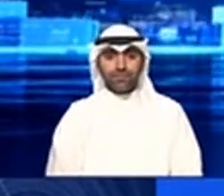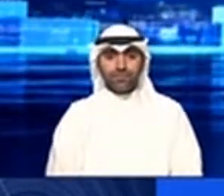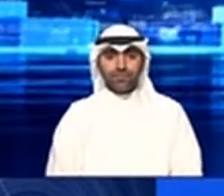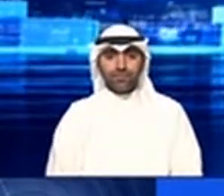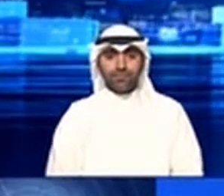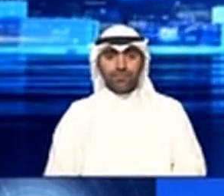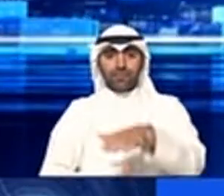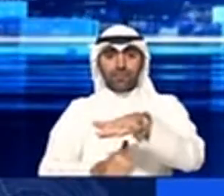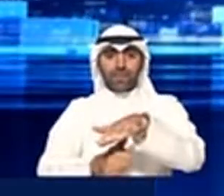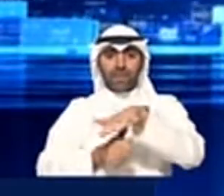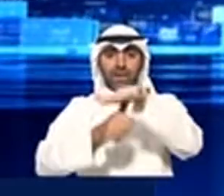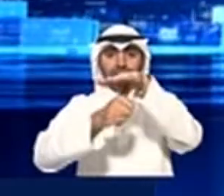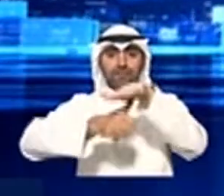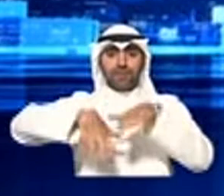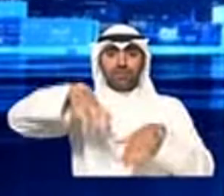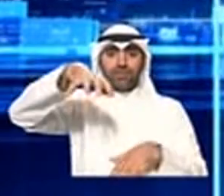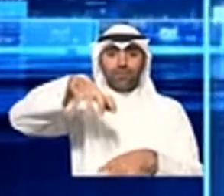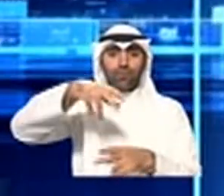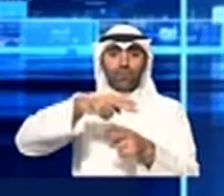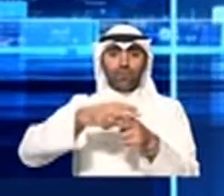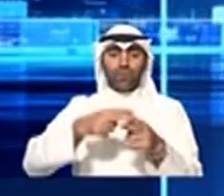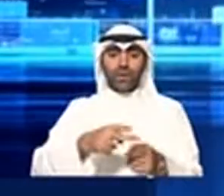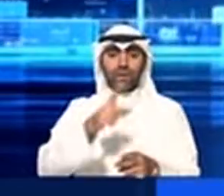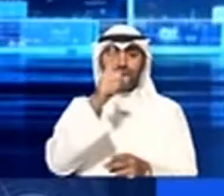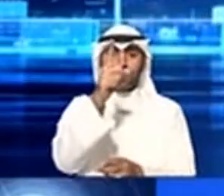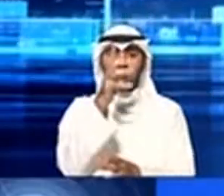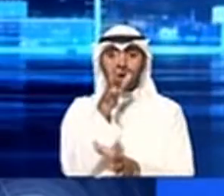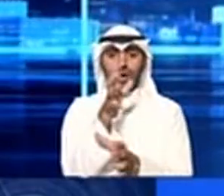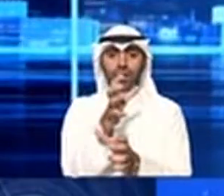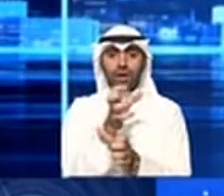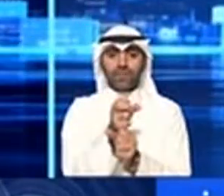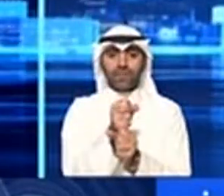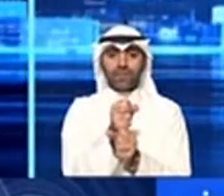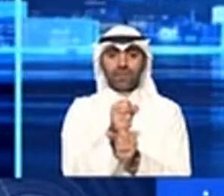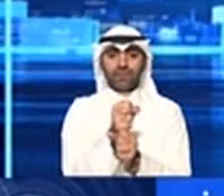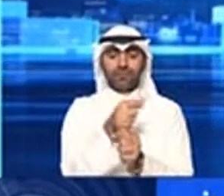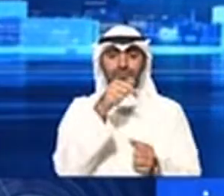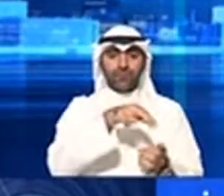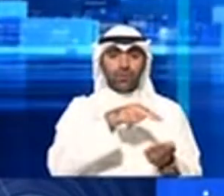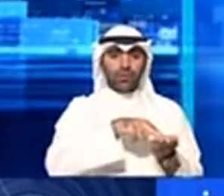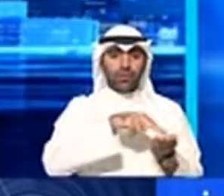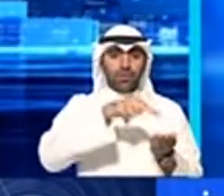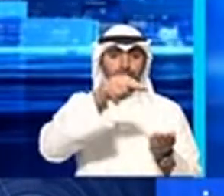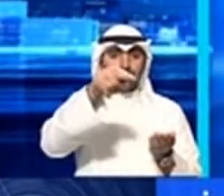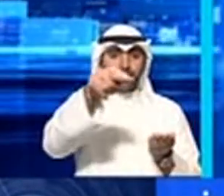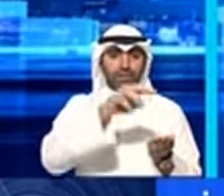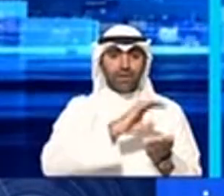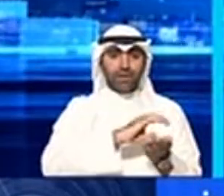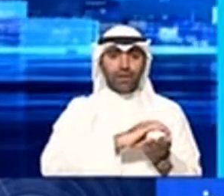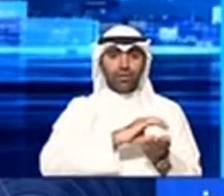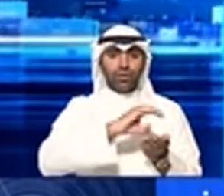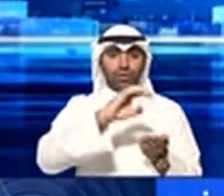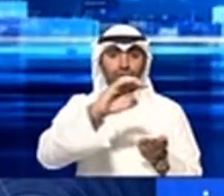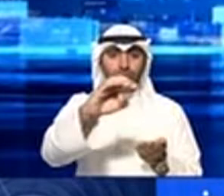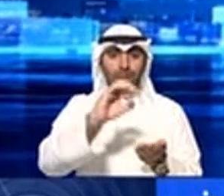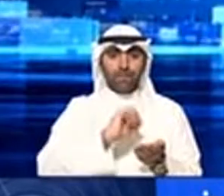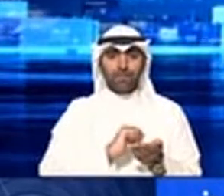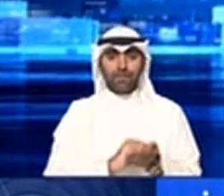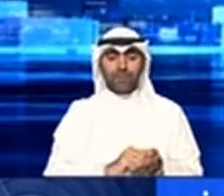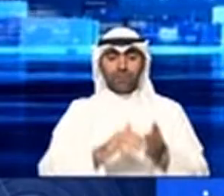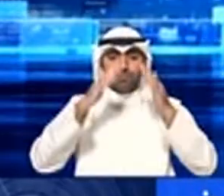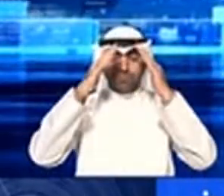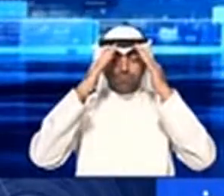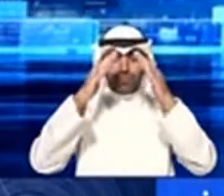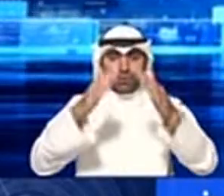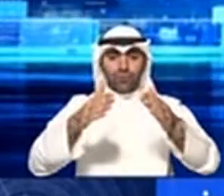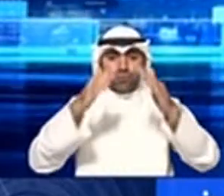حضرته صاحب السمو أمير البلاد الشيخ نواف الأحمد الجابر الصباح حفظه الله ورعاه ببرقية شكر جوابية